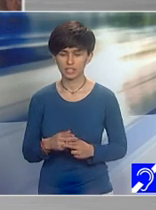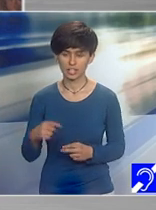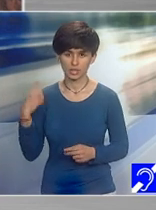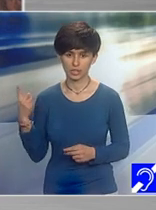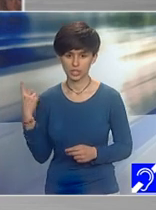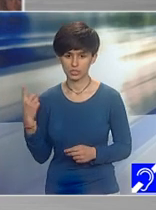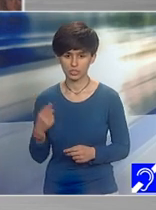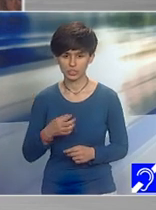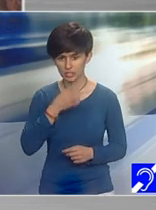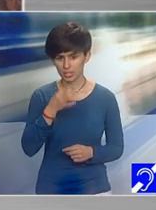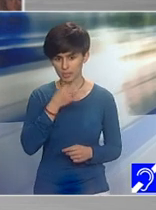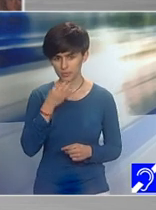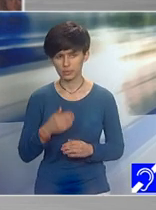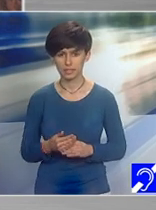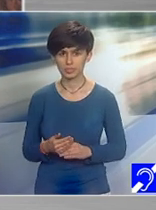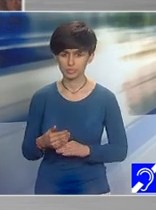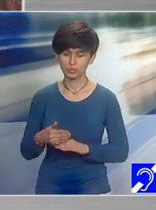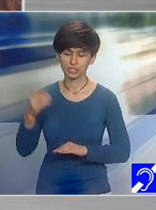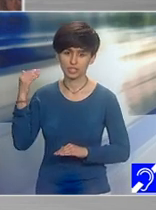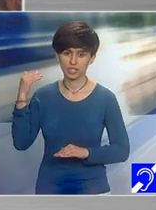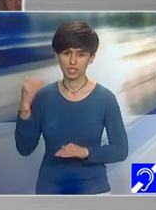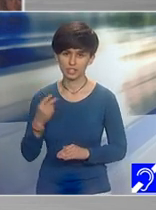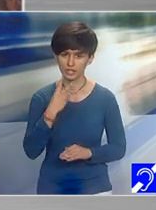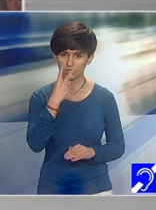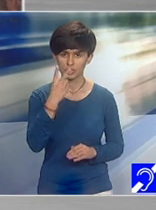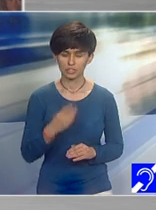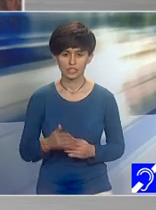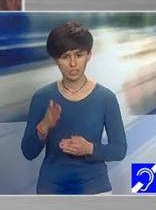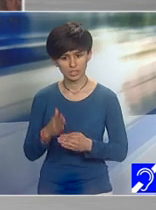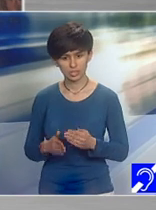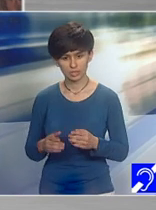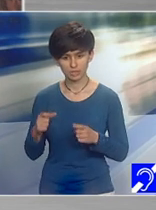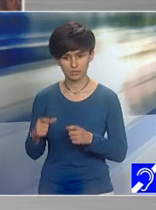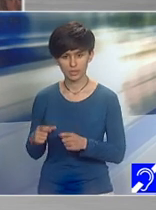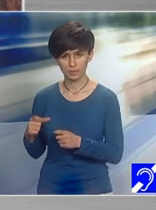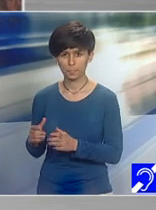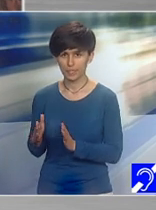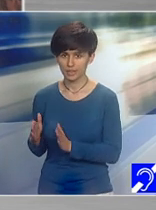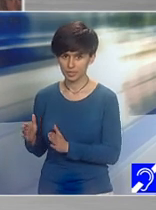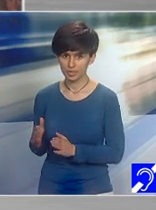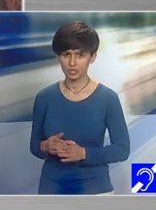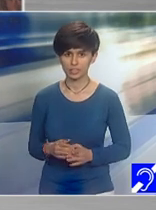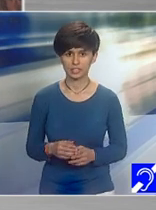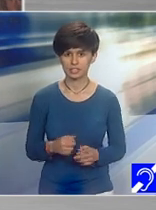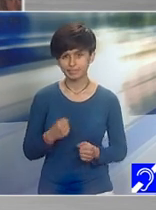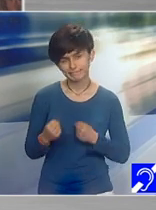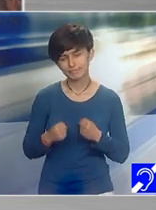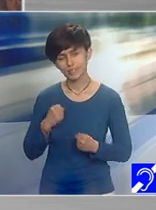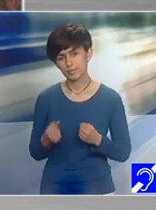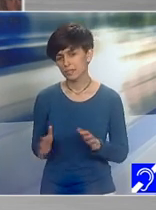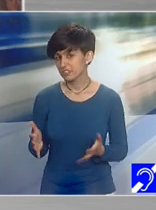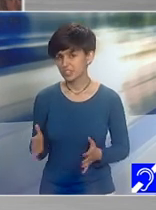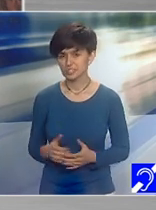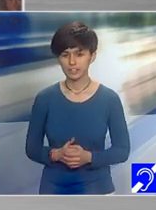mă voi repeta și văd că într-adevăr în ultima perioadă a început să se miște ceva și mă bucur că cineva ascultă. Vin dintr-o